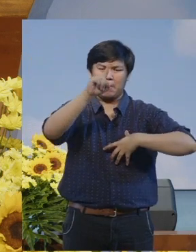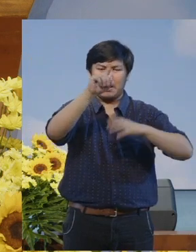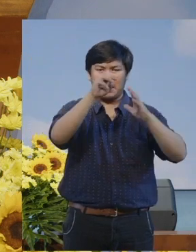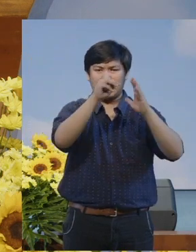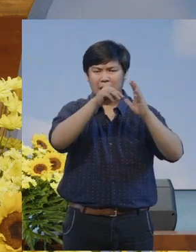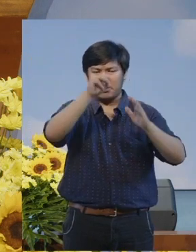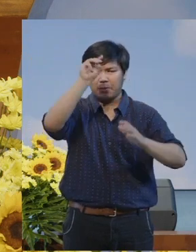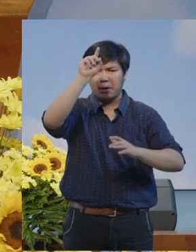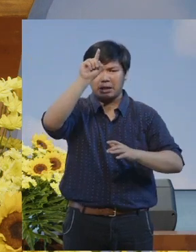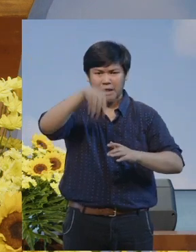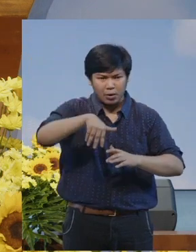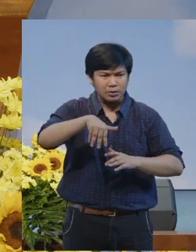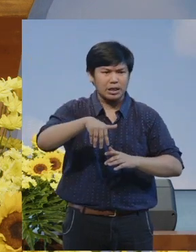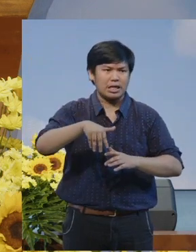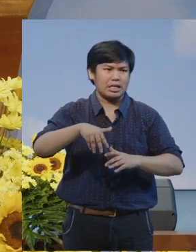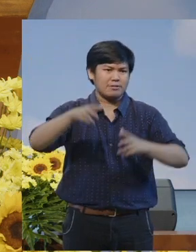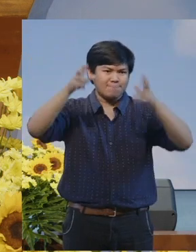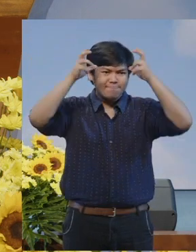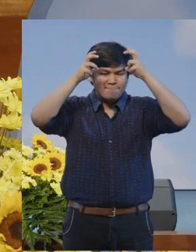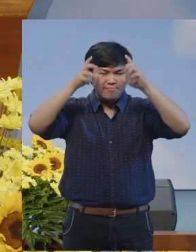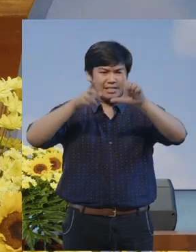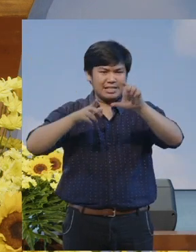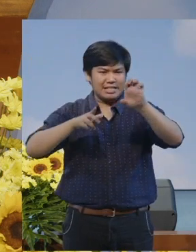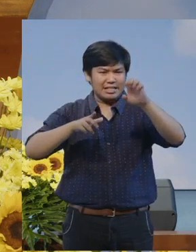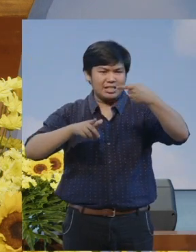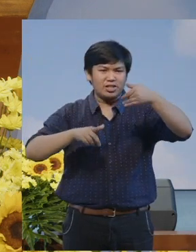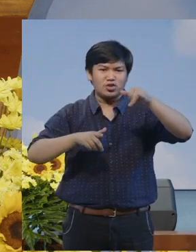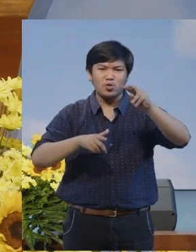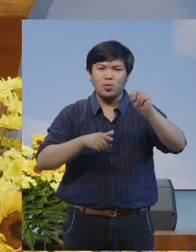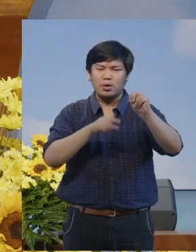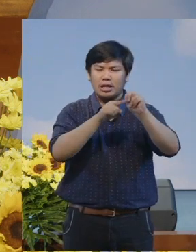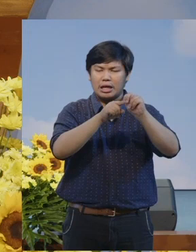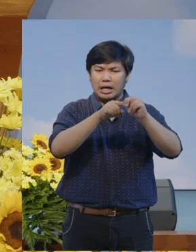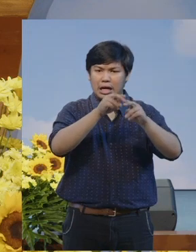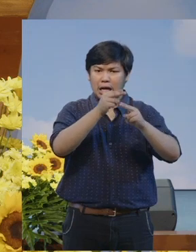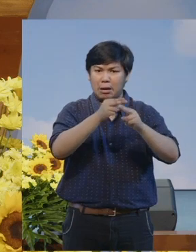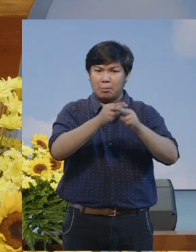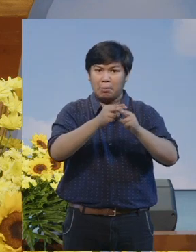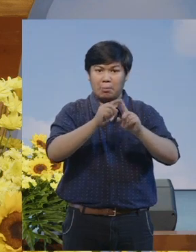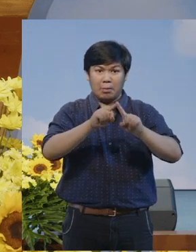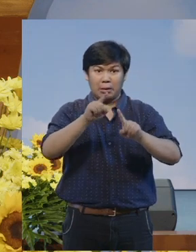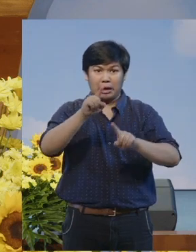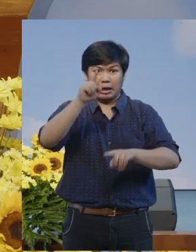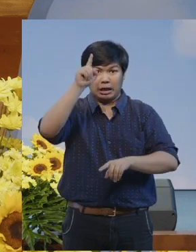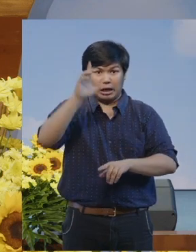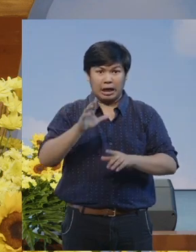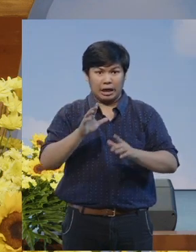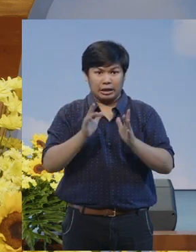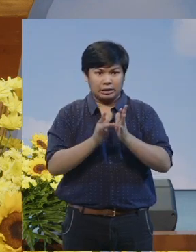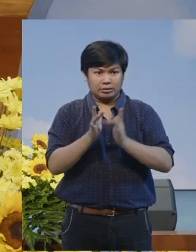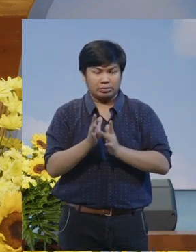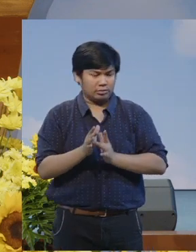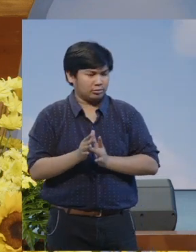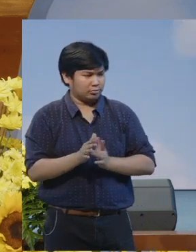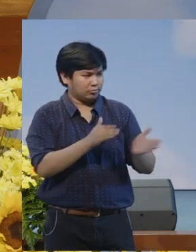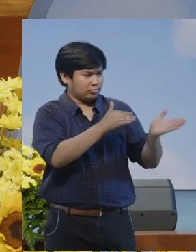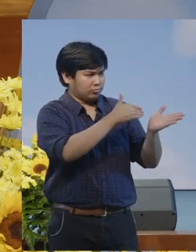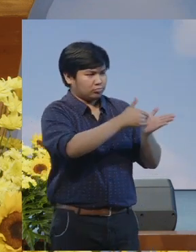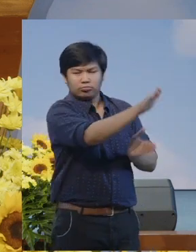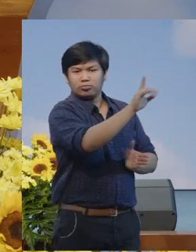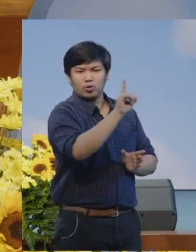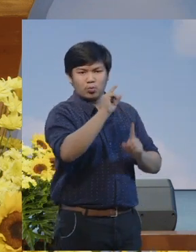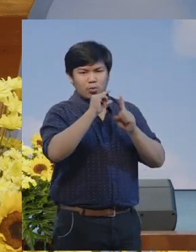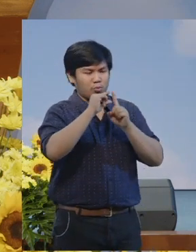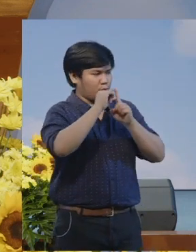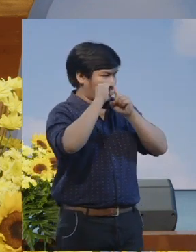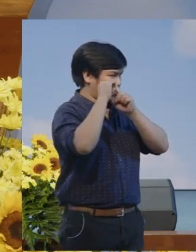1,000 demons, legion ang tawag sa kanila. At yun ay napalayas niya sa isang salita lang. Mga kapatid,